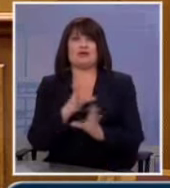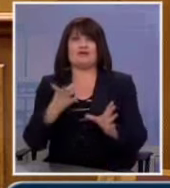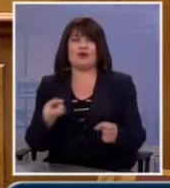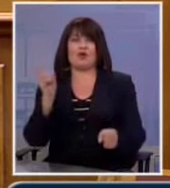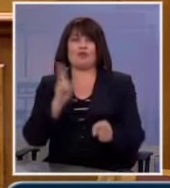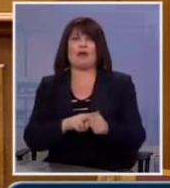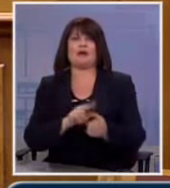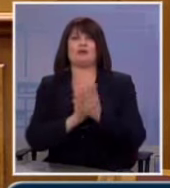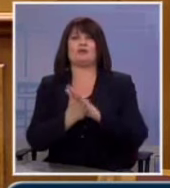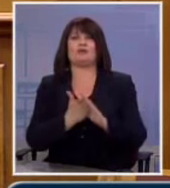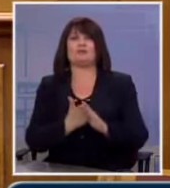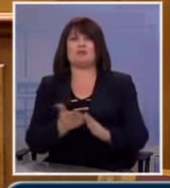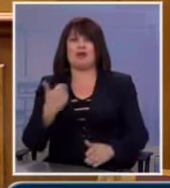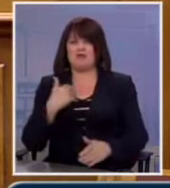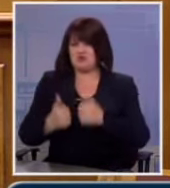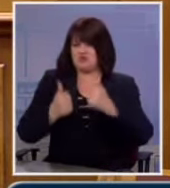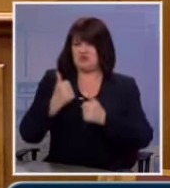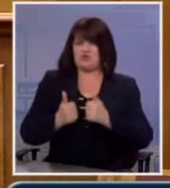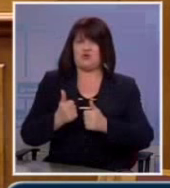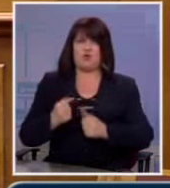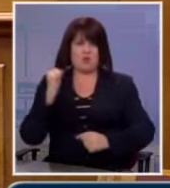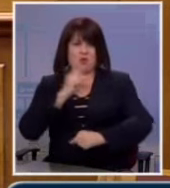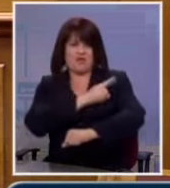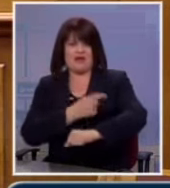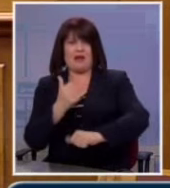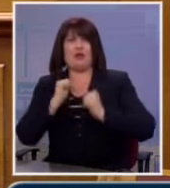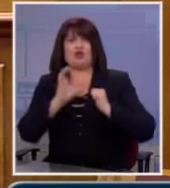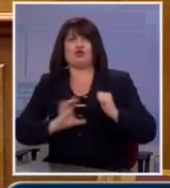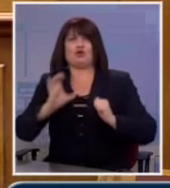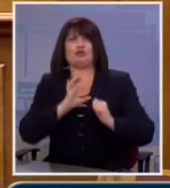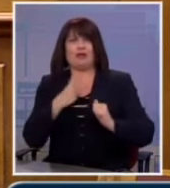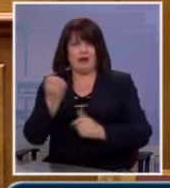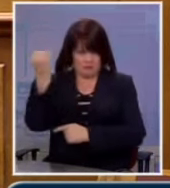το πιο ισχυρό ανταγωνιστικό πλεονέκτημα της χώρας διεθνώς, στον τουρισμό.